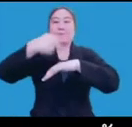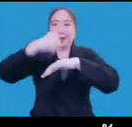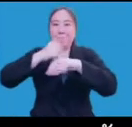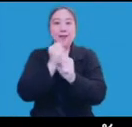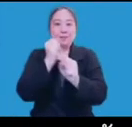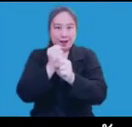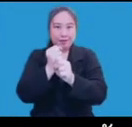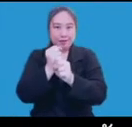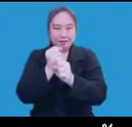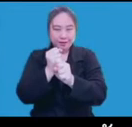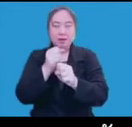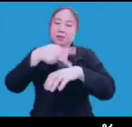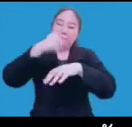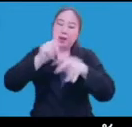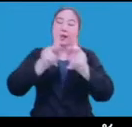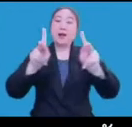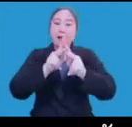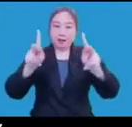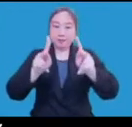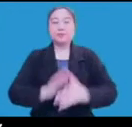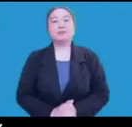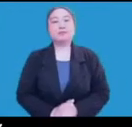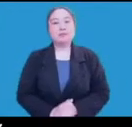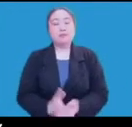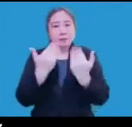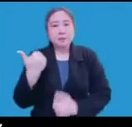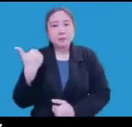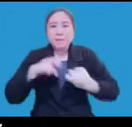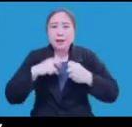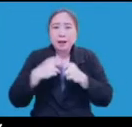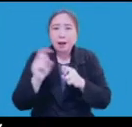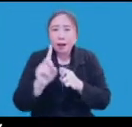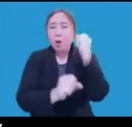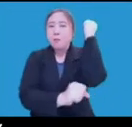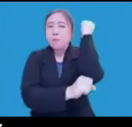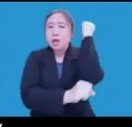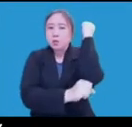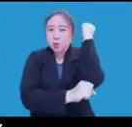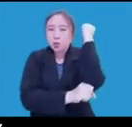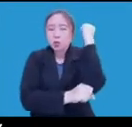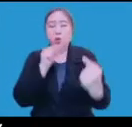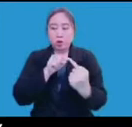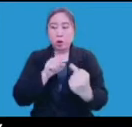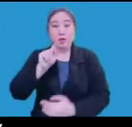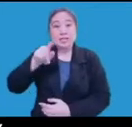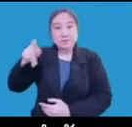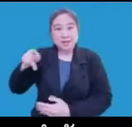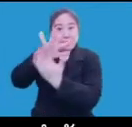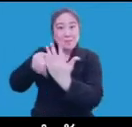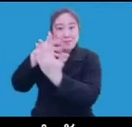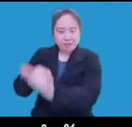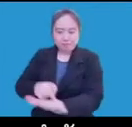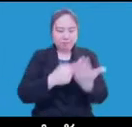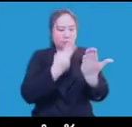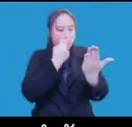านคณะทำงานหรือเป็นประธานคณะกรรมการนอกจากนี้เนี่ยปัญหาความยากจนตามระบบของ TP แบบล็อกบุ๊กเนี่ย